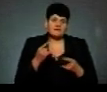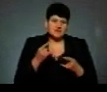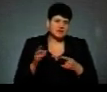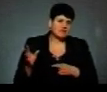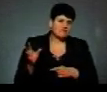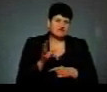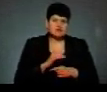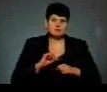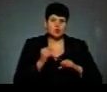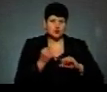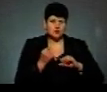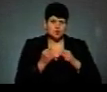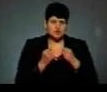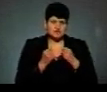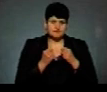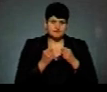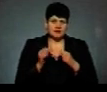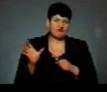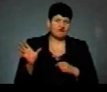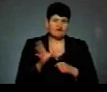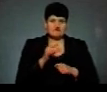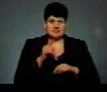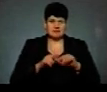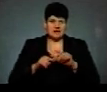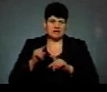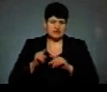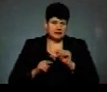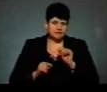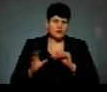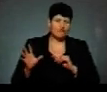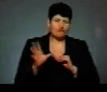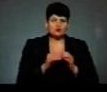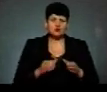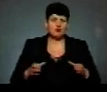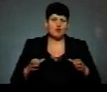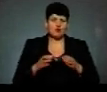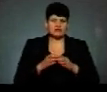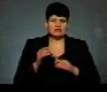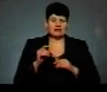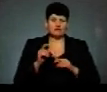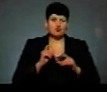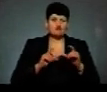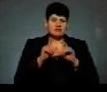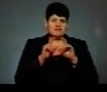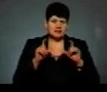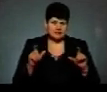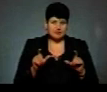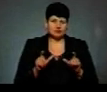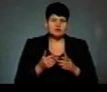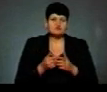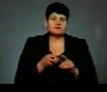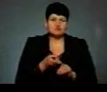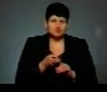всім друзям, всім рідним, всьому колективу університету з приводу передчасної